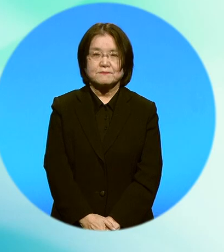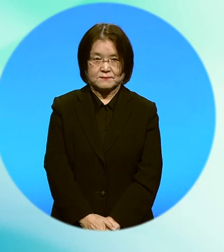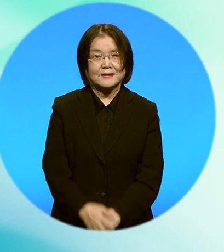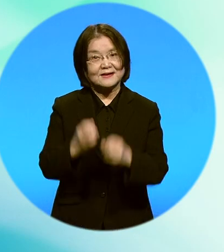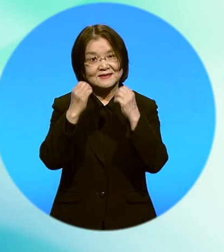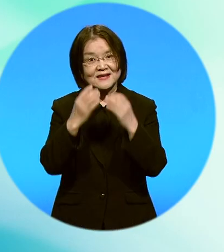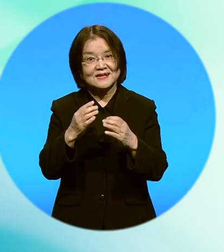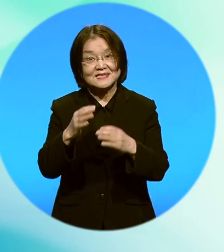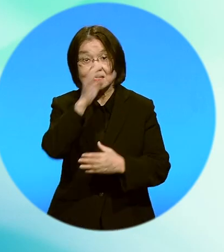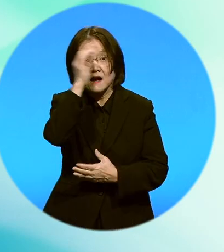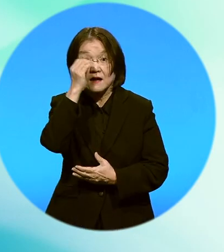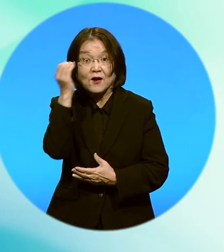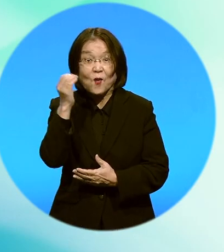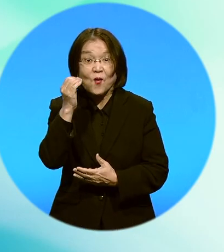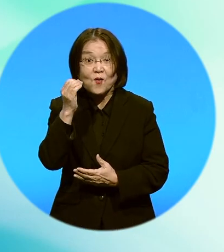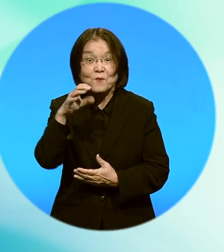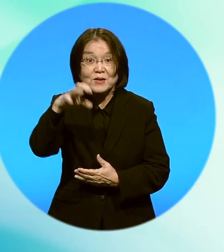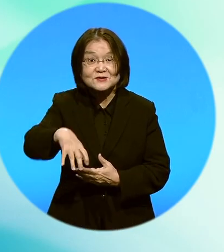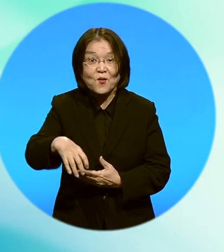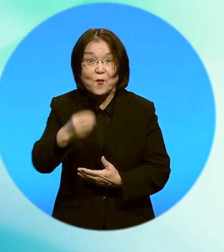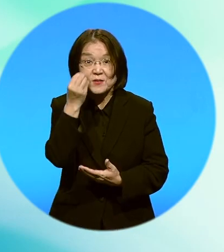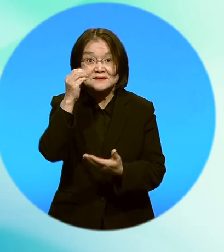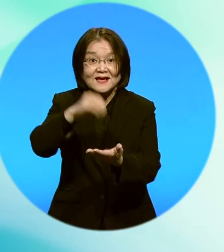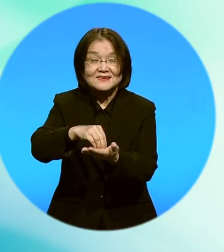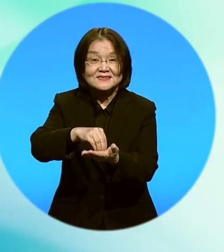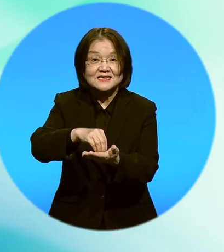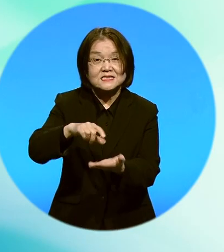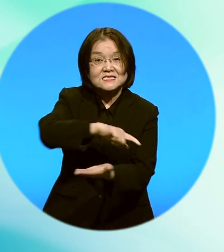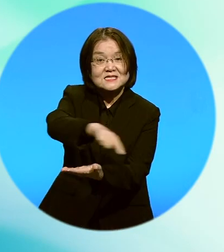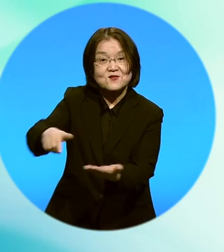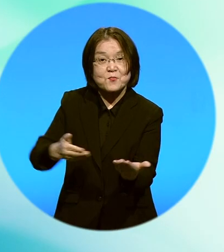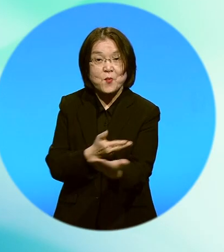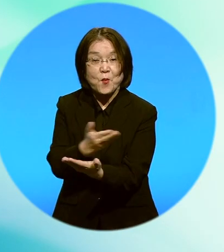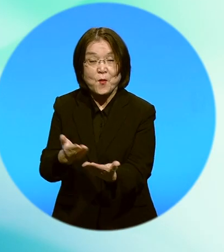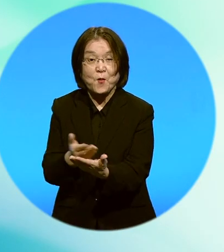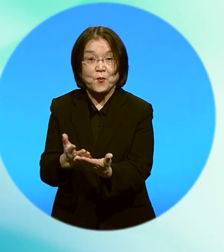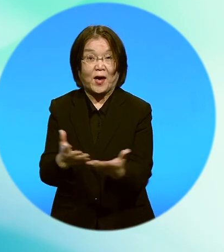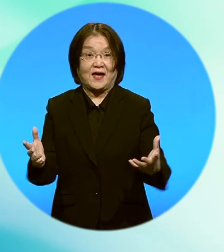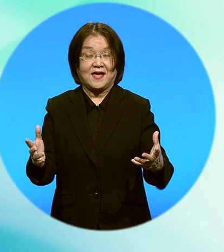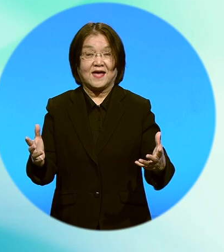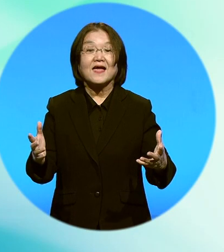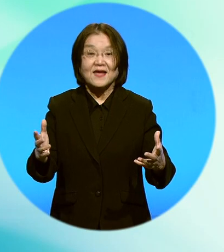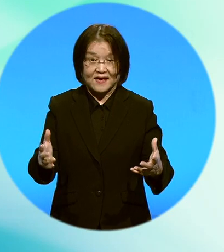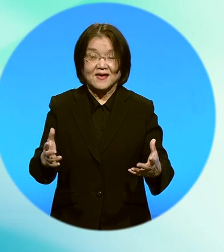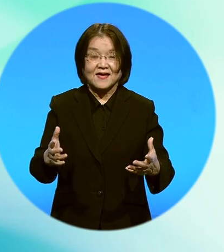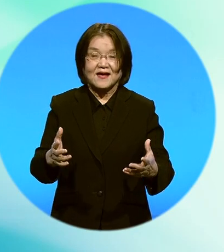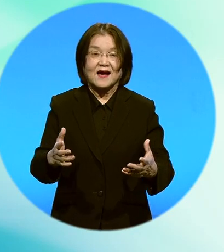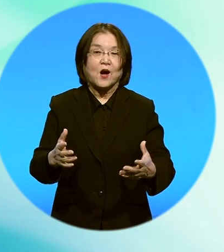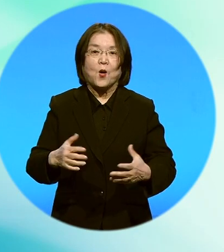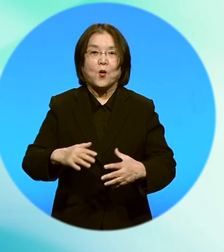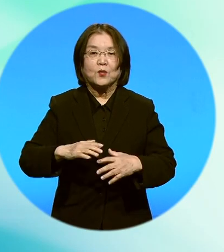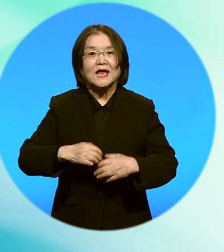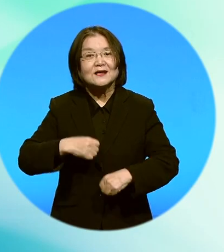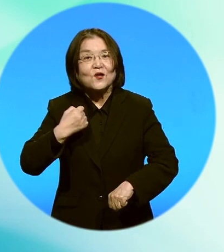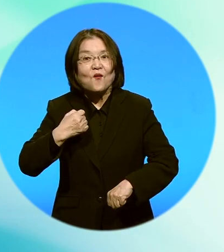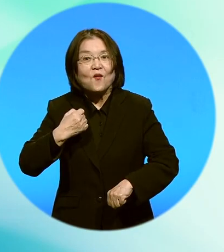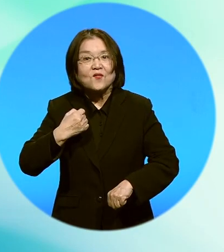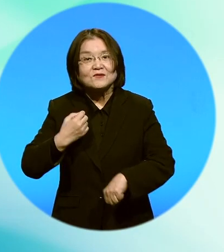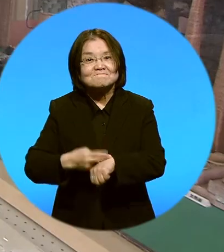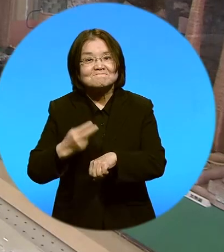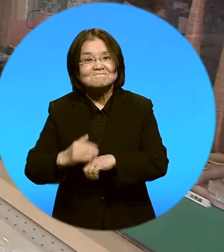新たな観光資源の発掘を通して地元の人との関わりも増え、生徒のキャリアアップにもつながっています